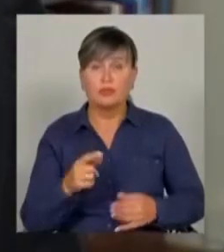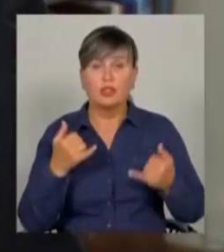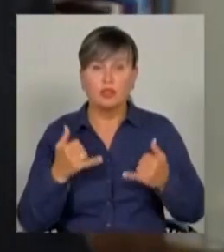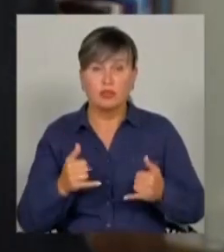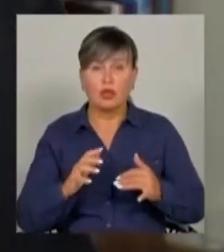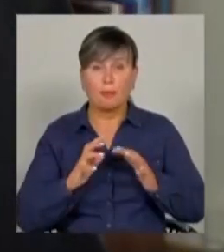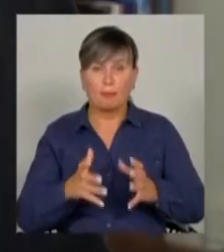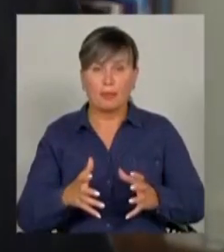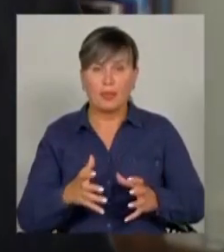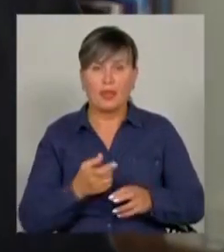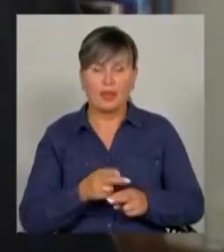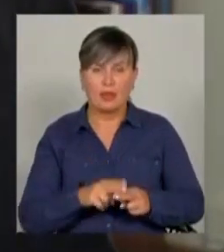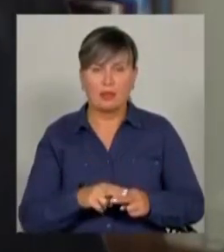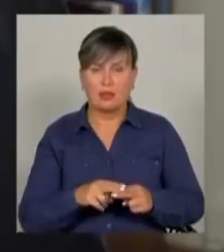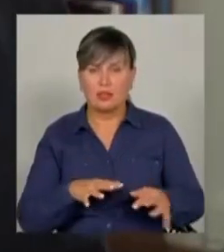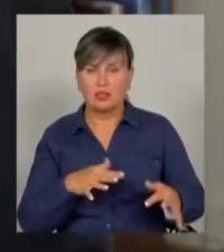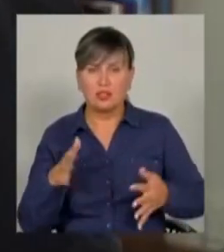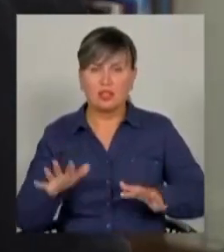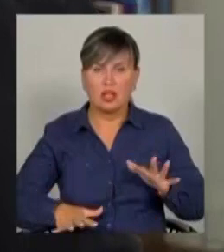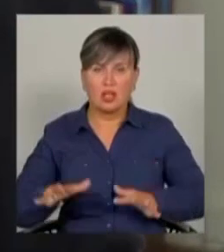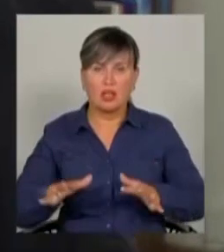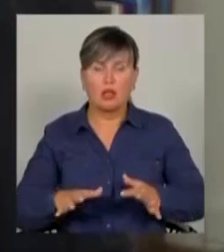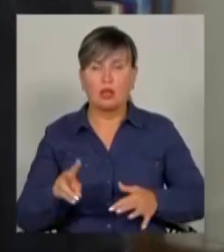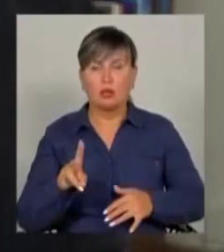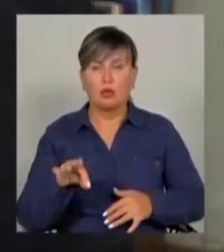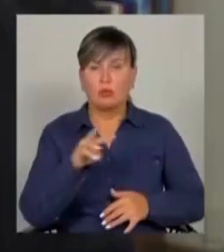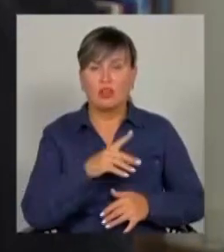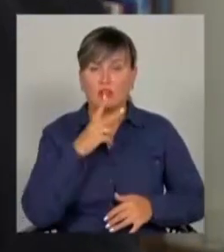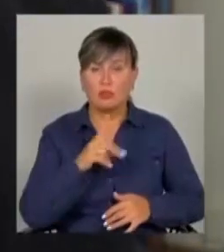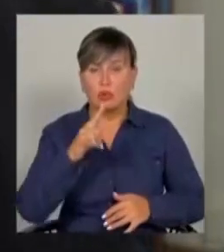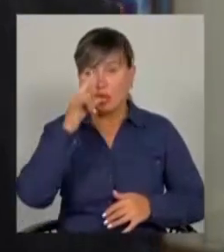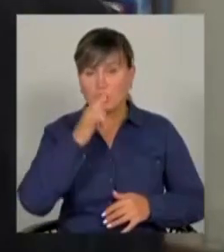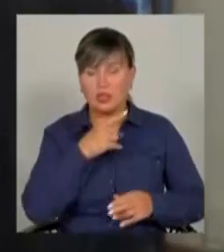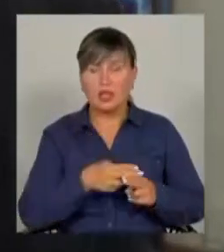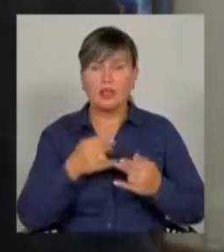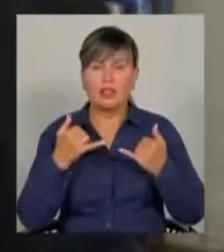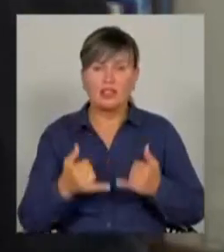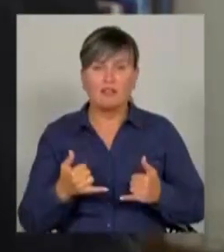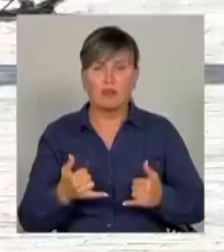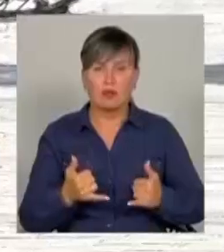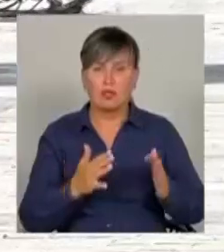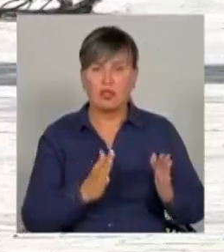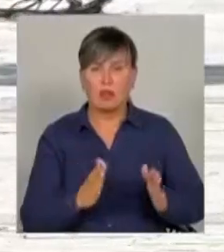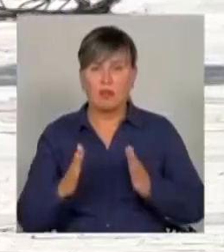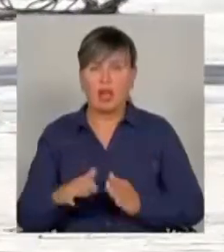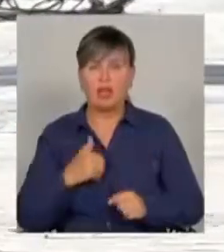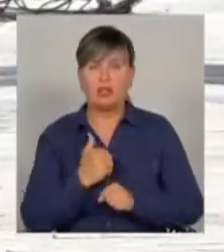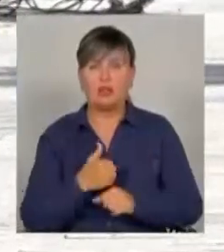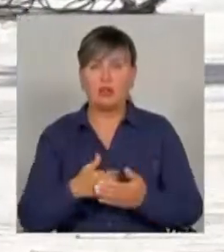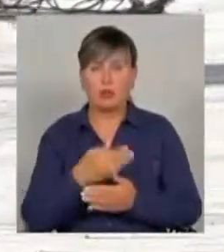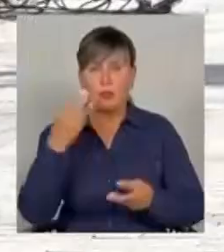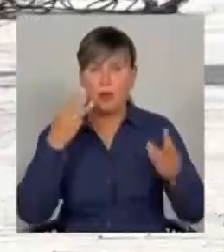сегодня мир – это очень шаткая структура, но мы с вами видим, с другой стороны, что Казахстан – это сегодня остров стабильности. Основу новой